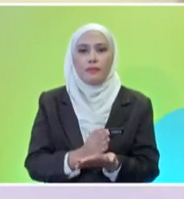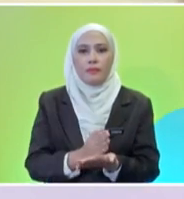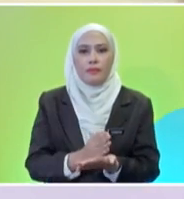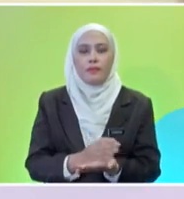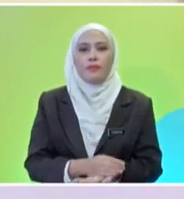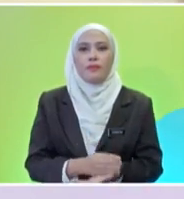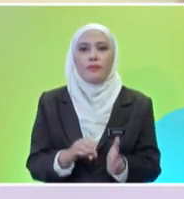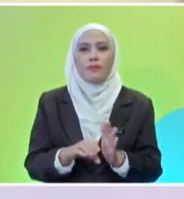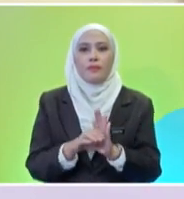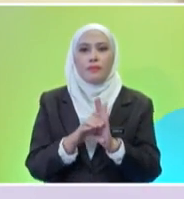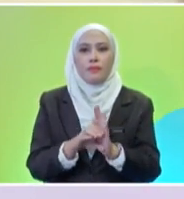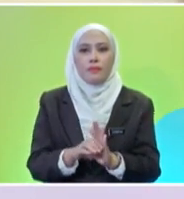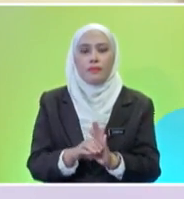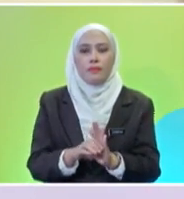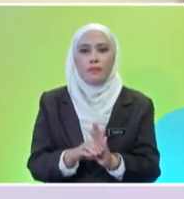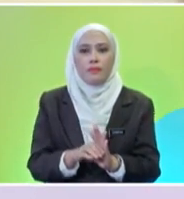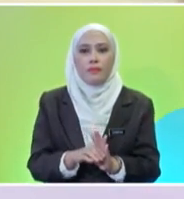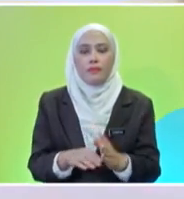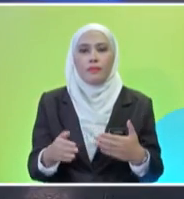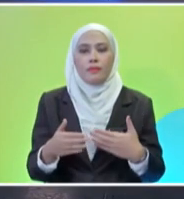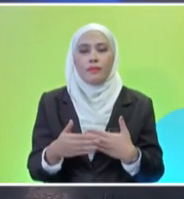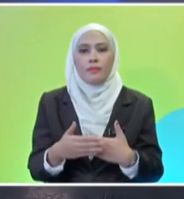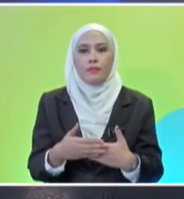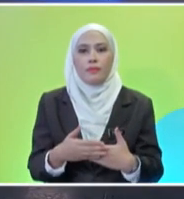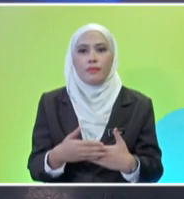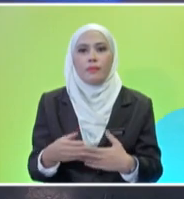baru sama bakul diberi dua